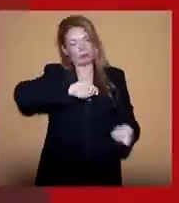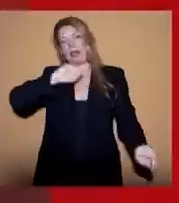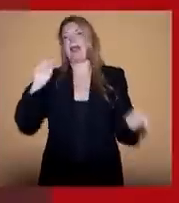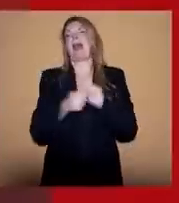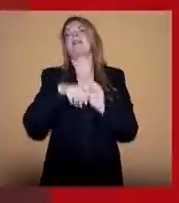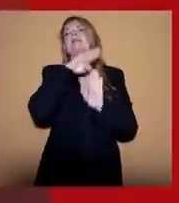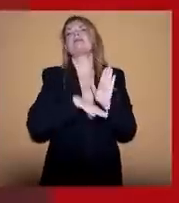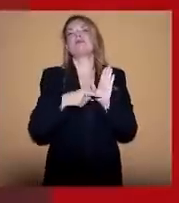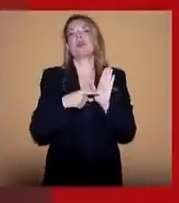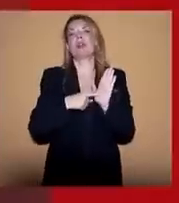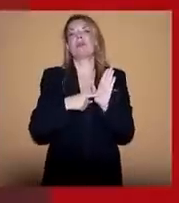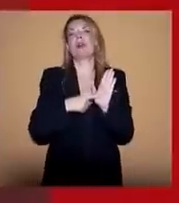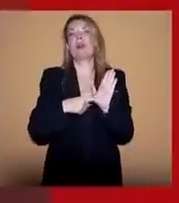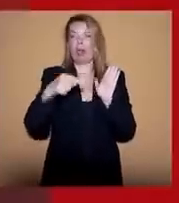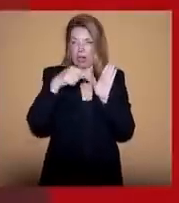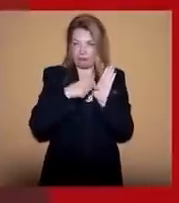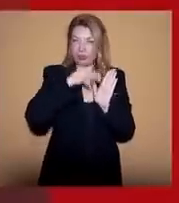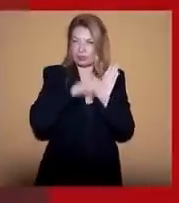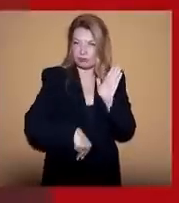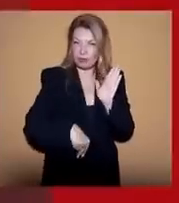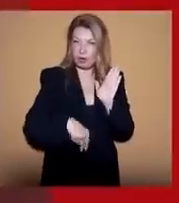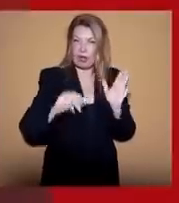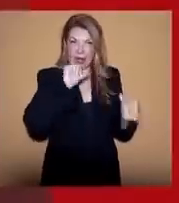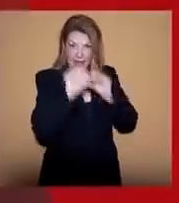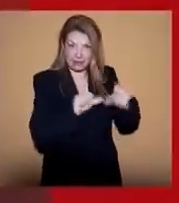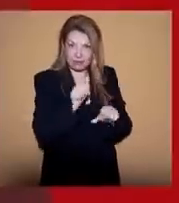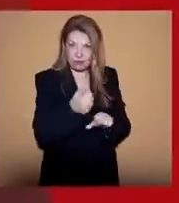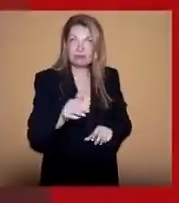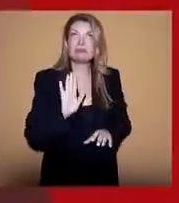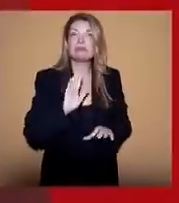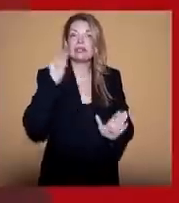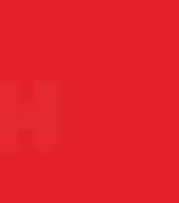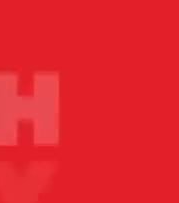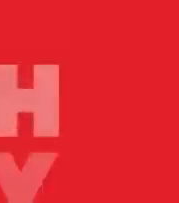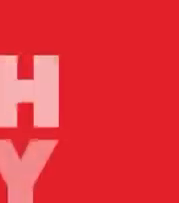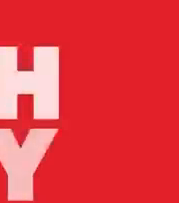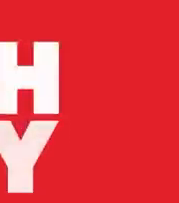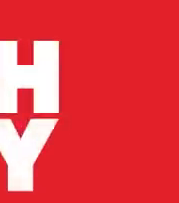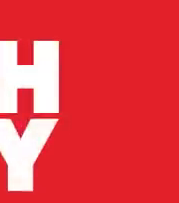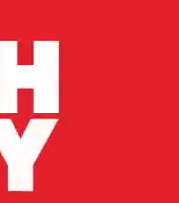αλλαγής σε συμβόλαιο νίκης στις εκλογές της 21ης του Μάη.